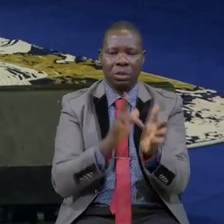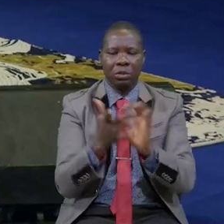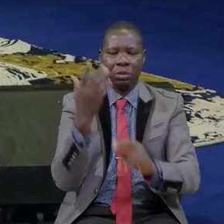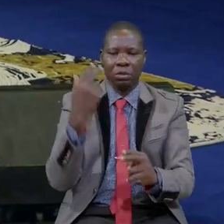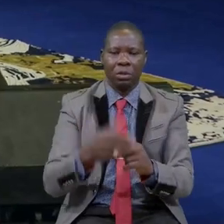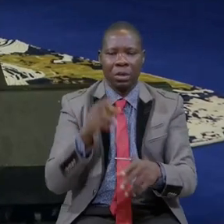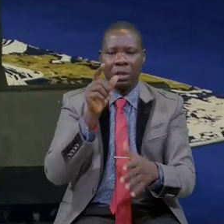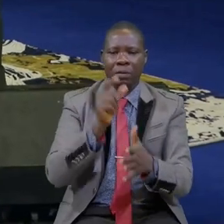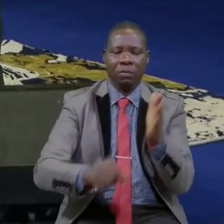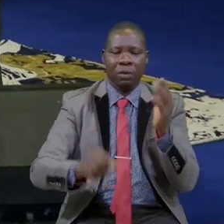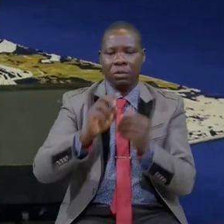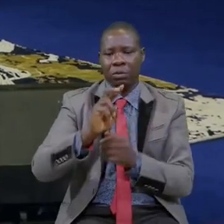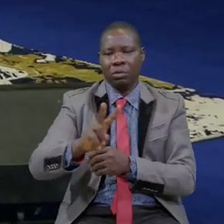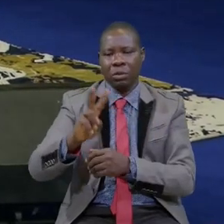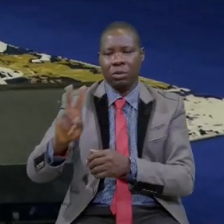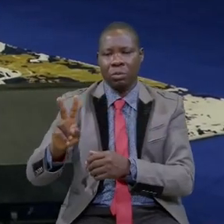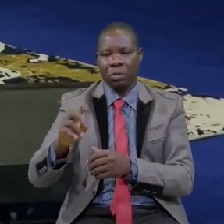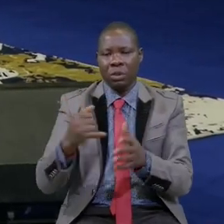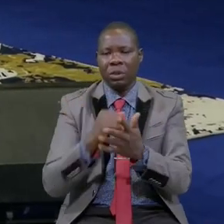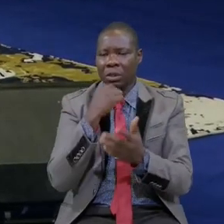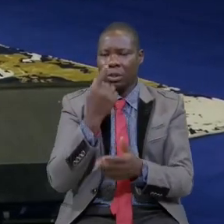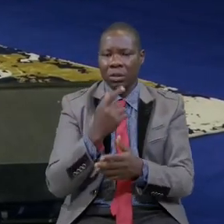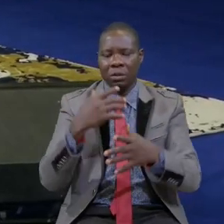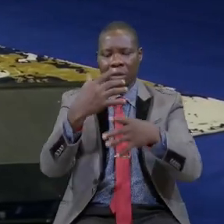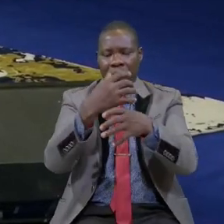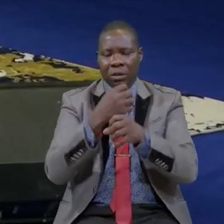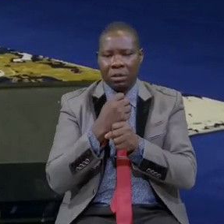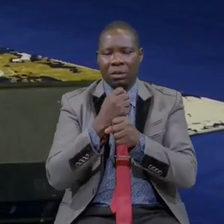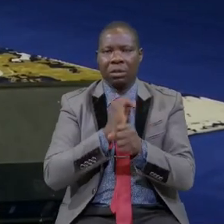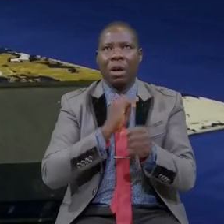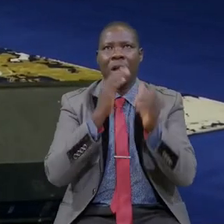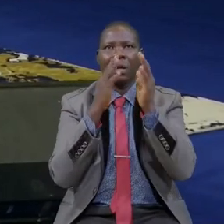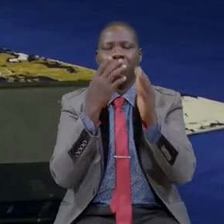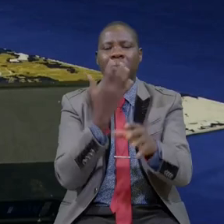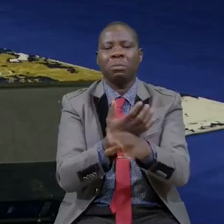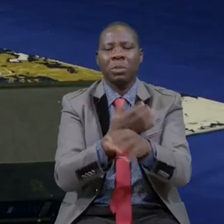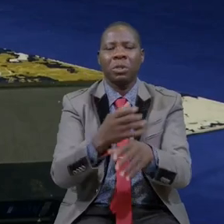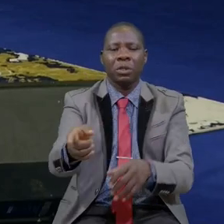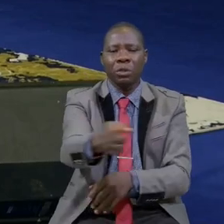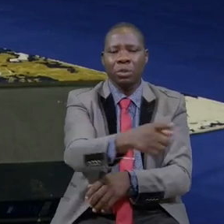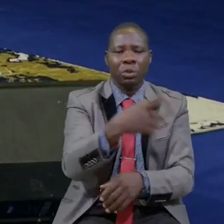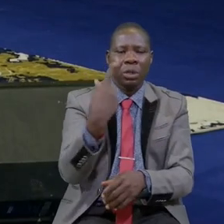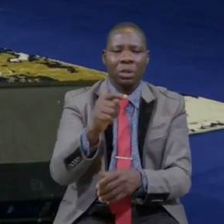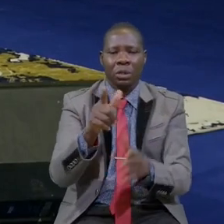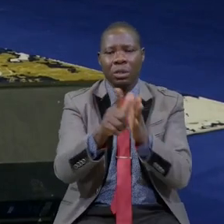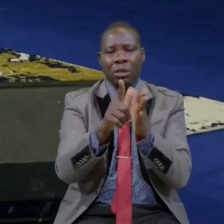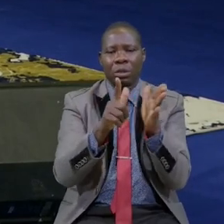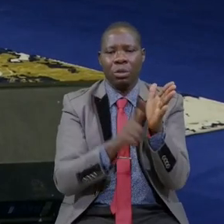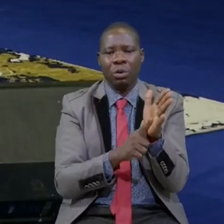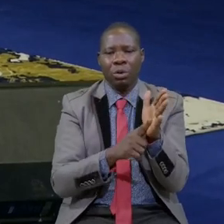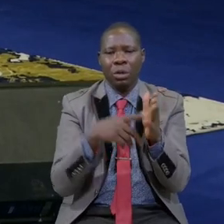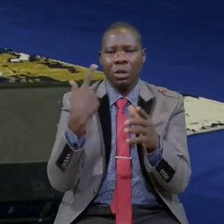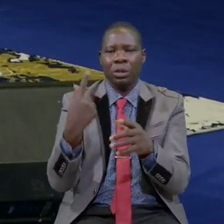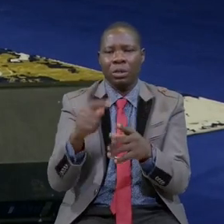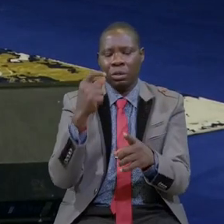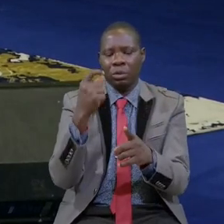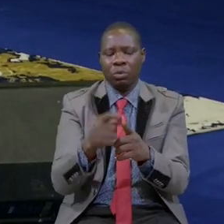Verset 22, reçois de sa bouche instruction.